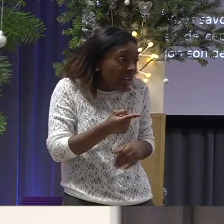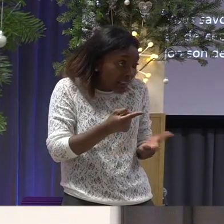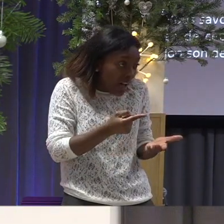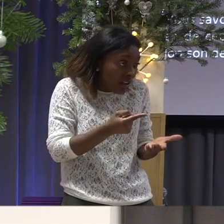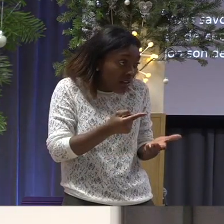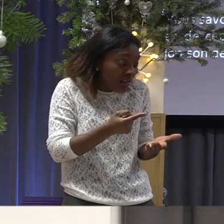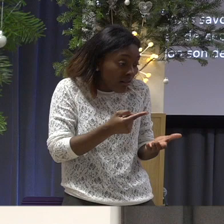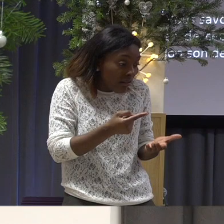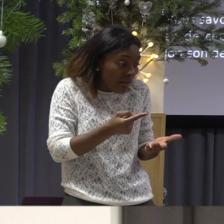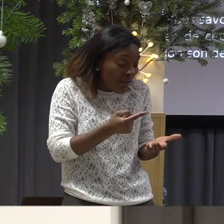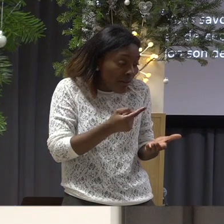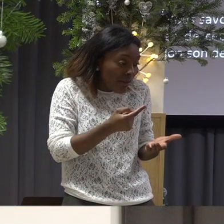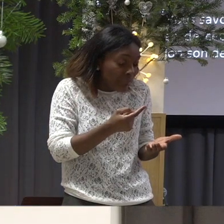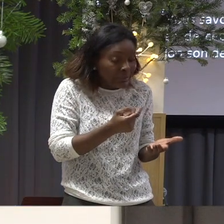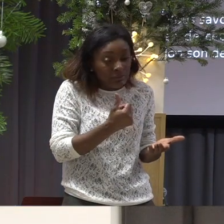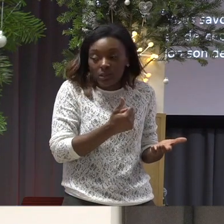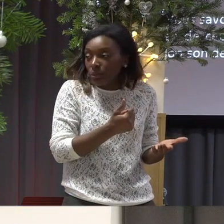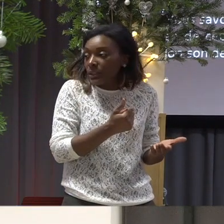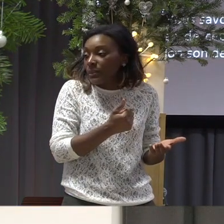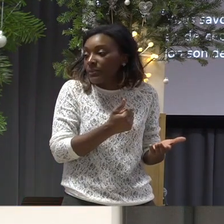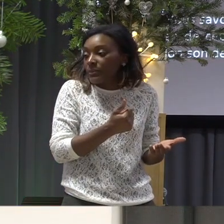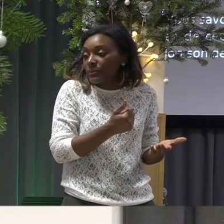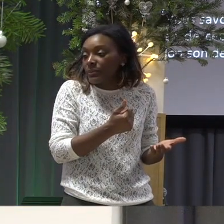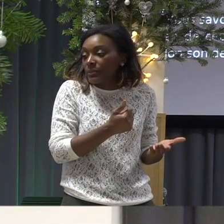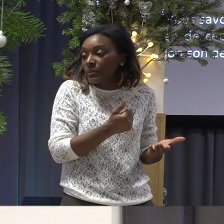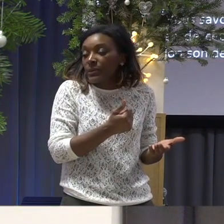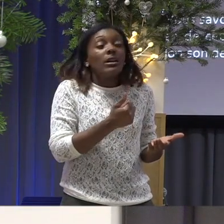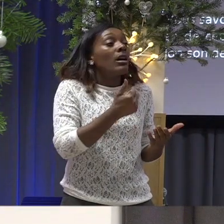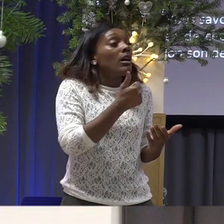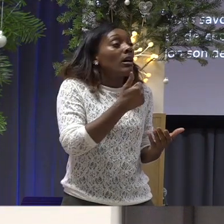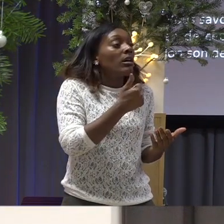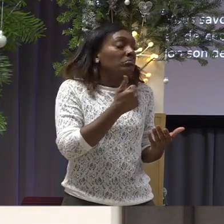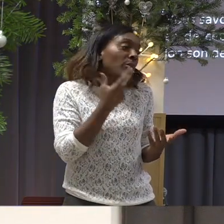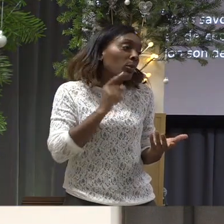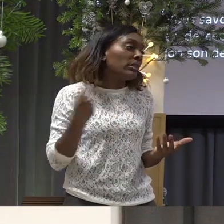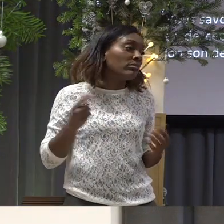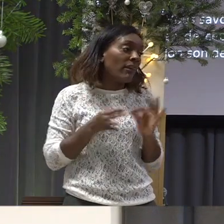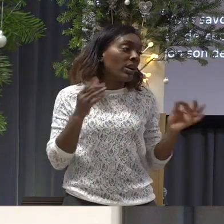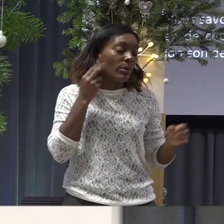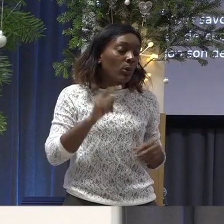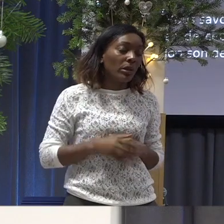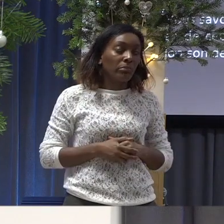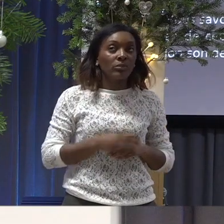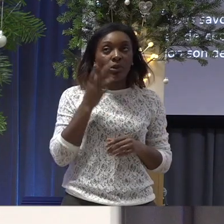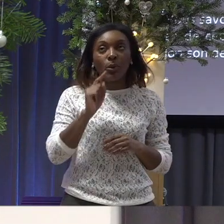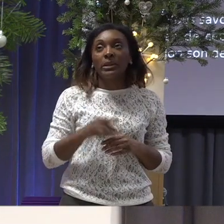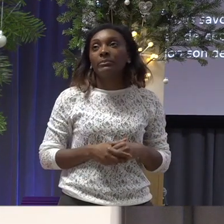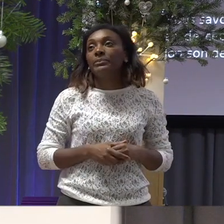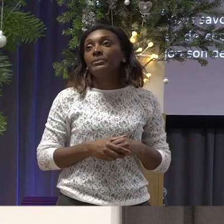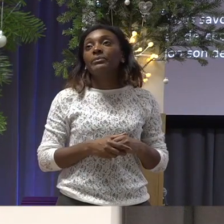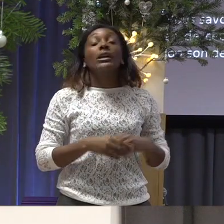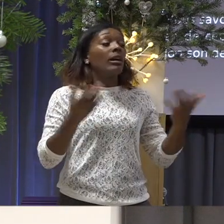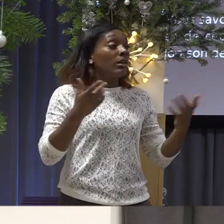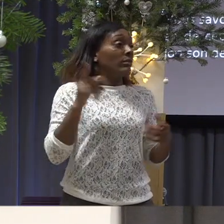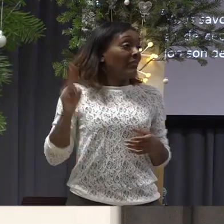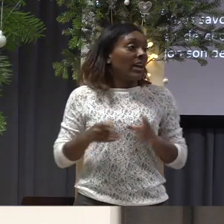signes de reconnaissance pour les choses qui vont bien. Il est plus facile de remercier Dieu pour ce qui